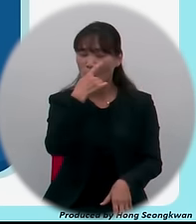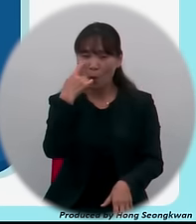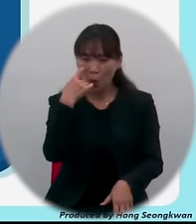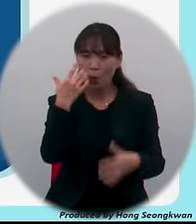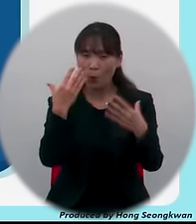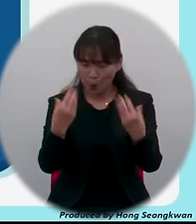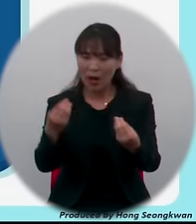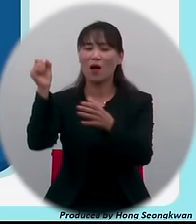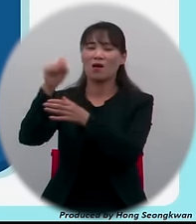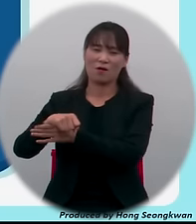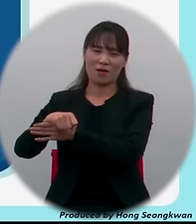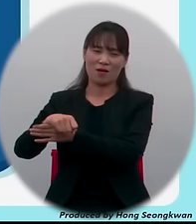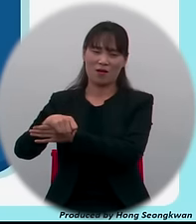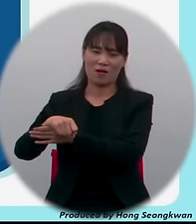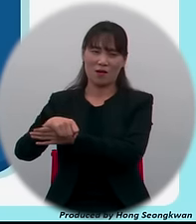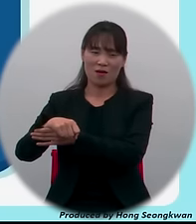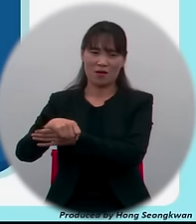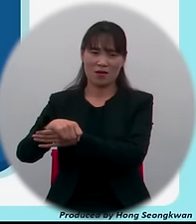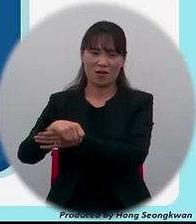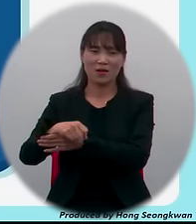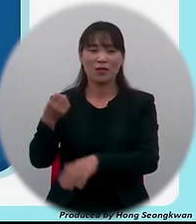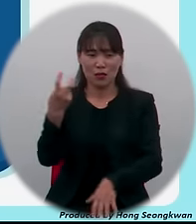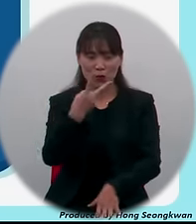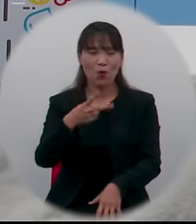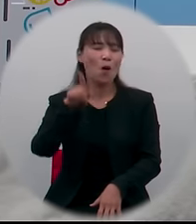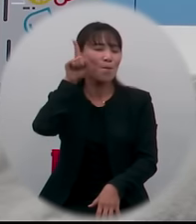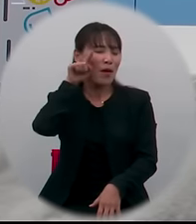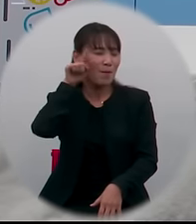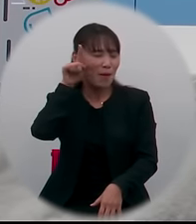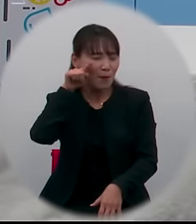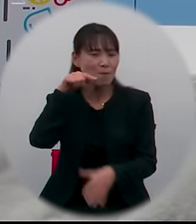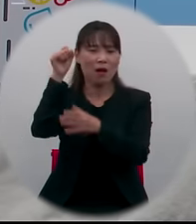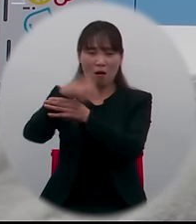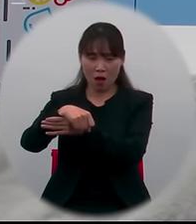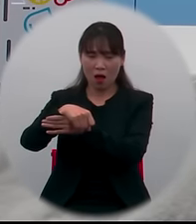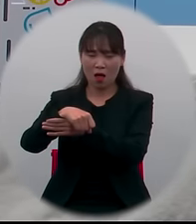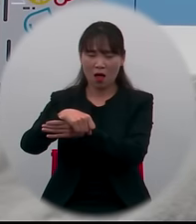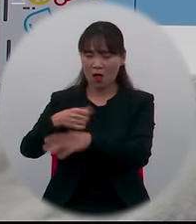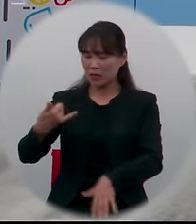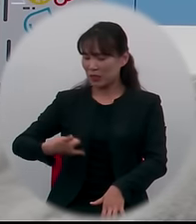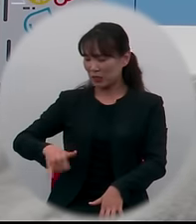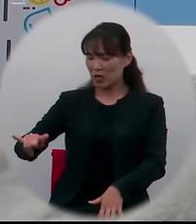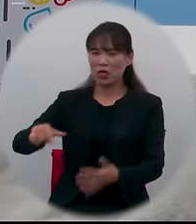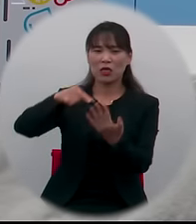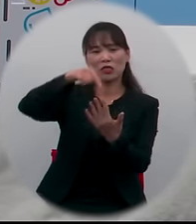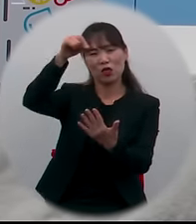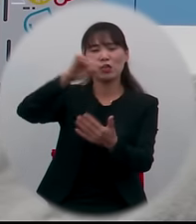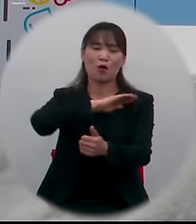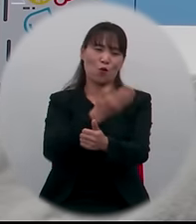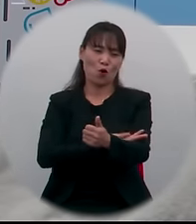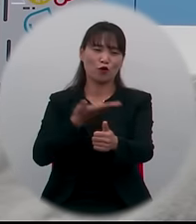이후에 그게 확인이 된 다음에 허락하는 것이야 되고요 그리고 두 번째 전략은 매일매일 허락한다 할지라도